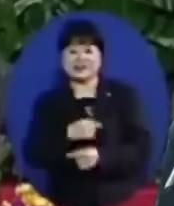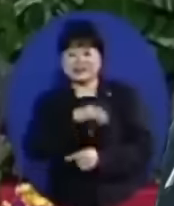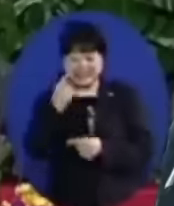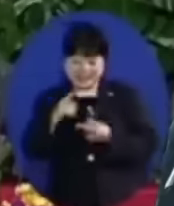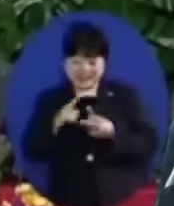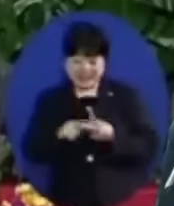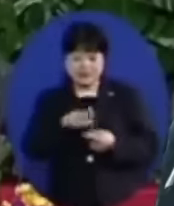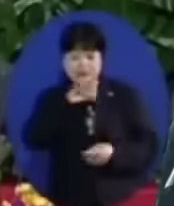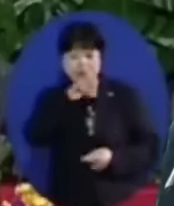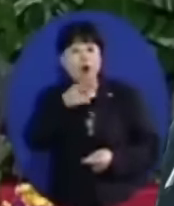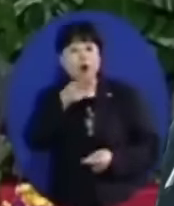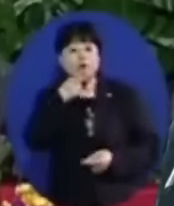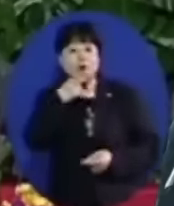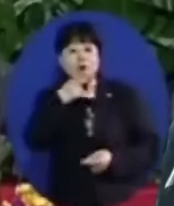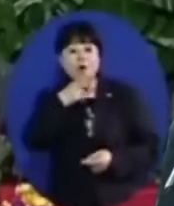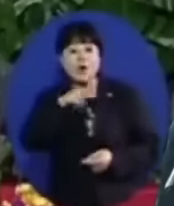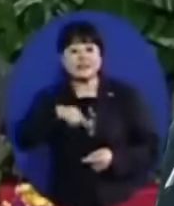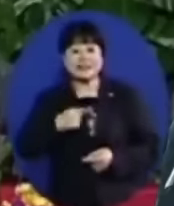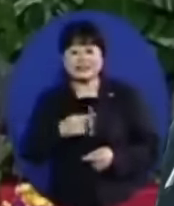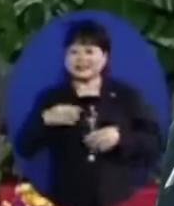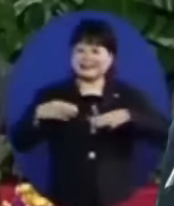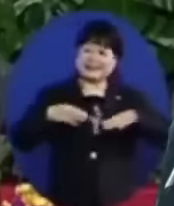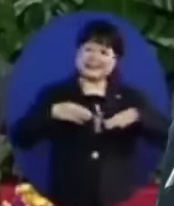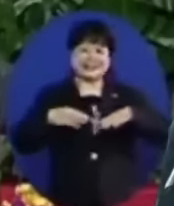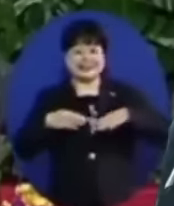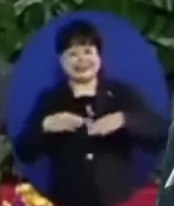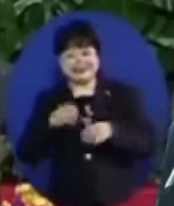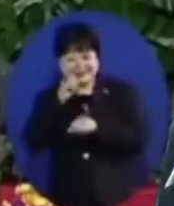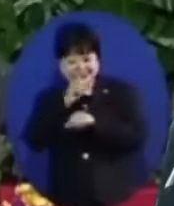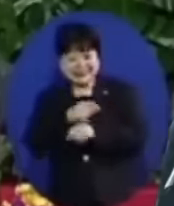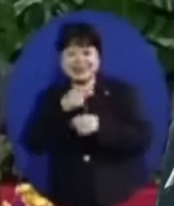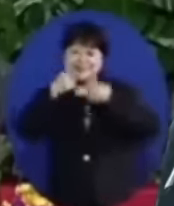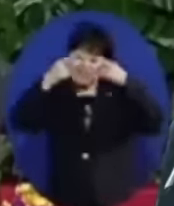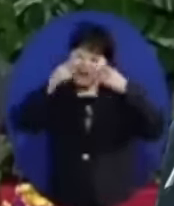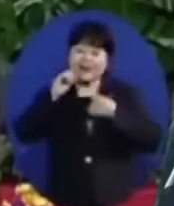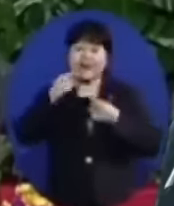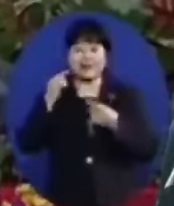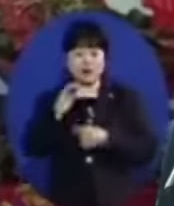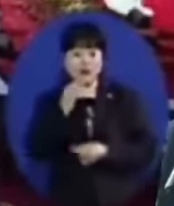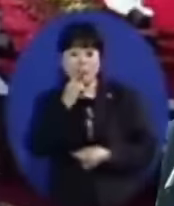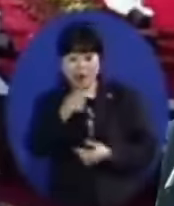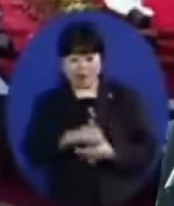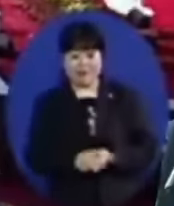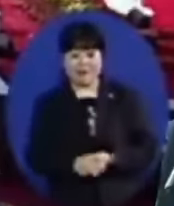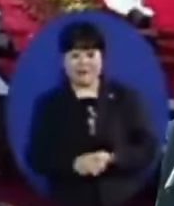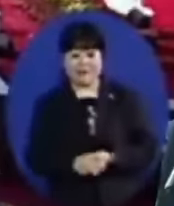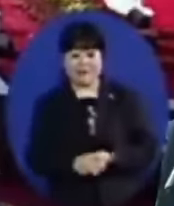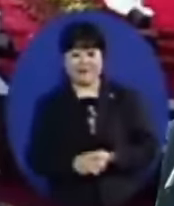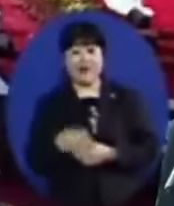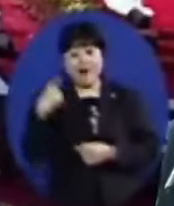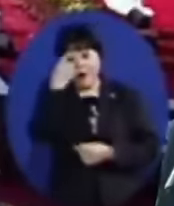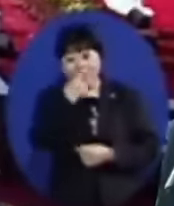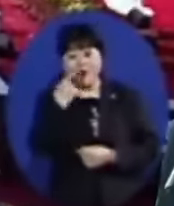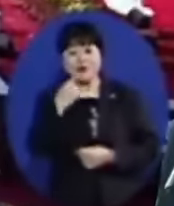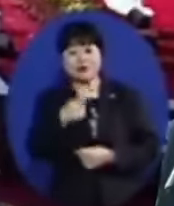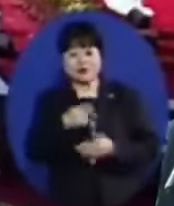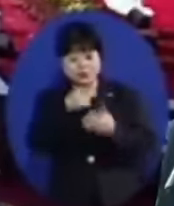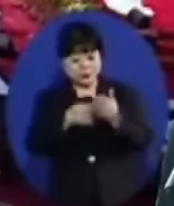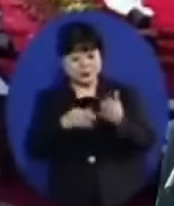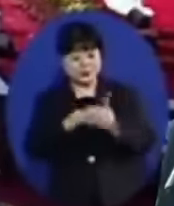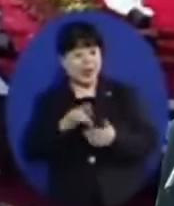등도 없어져서 자신에 대한 자부심과 성격이 밝아진다는 것입니다. 얼굴을